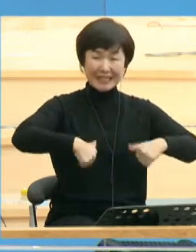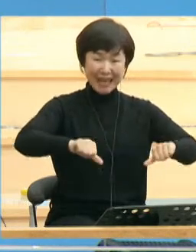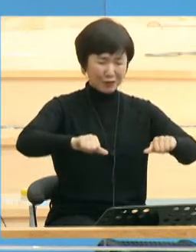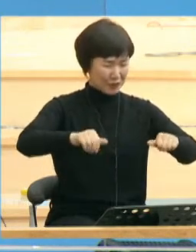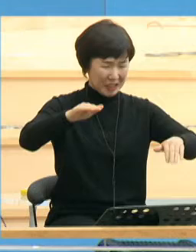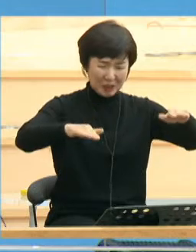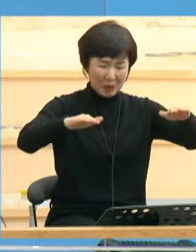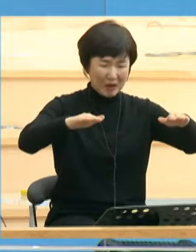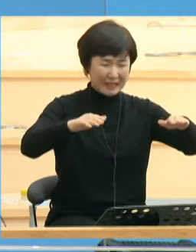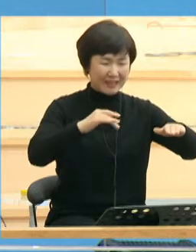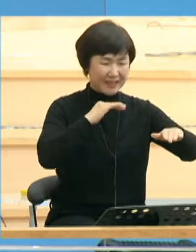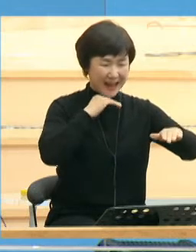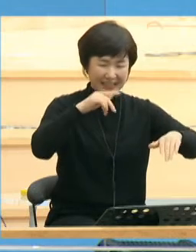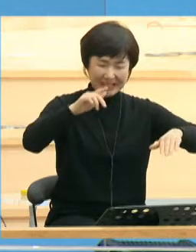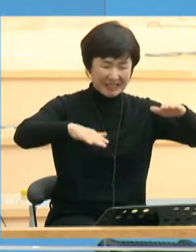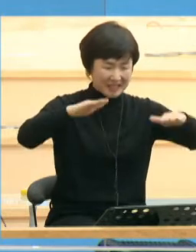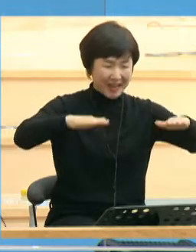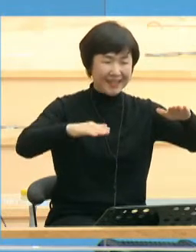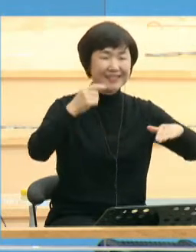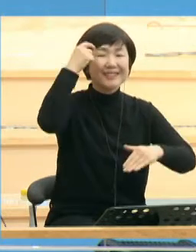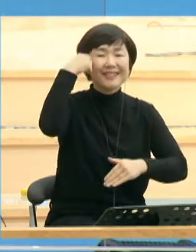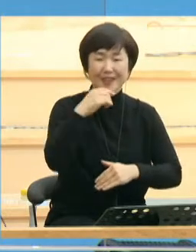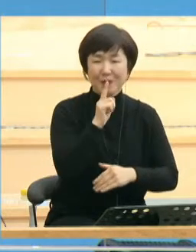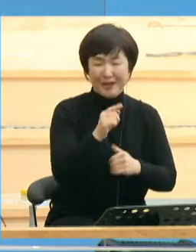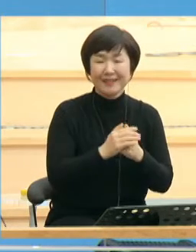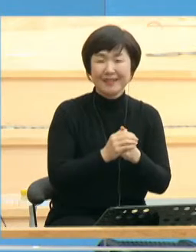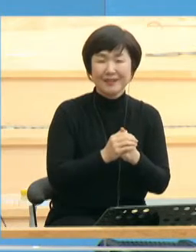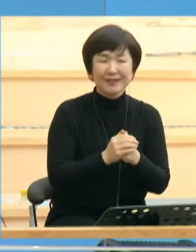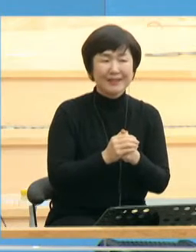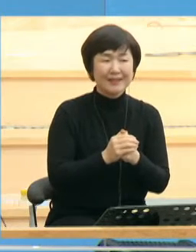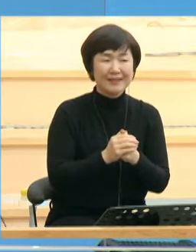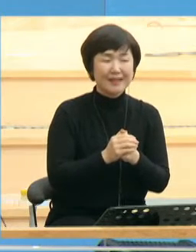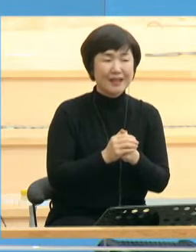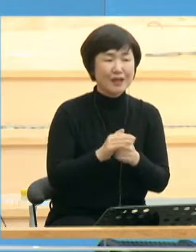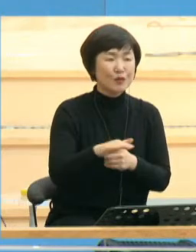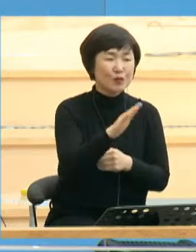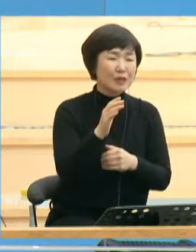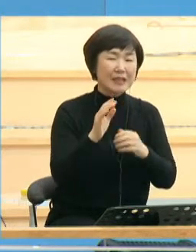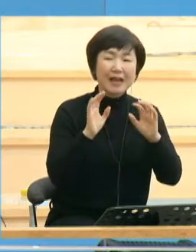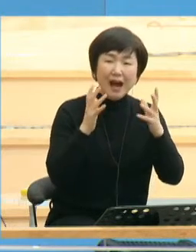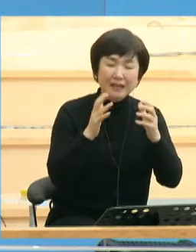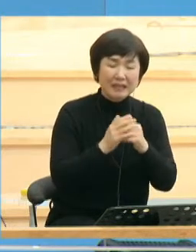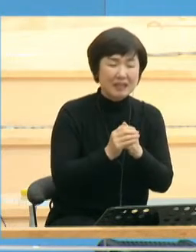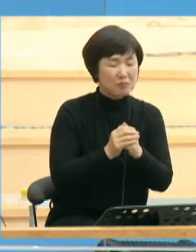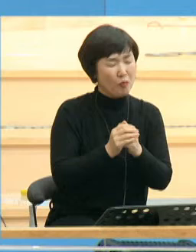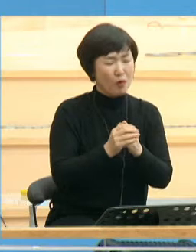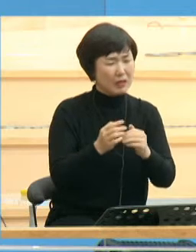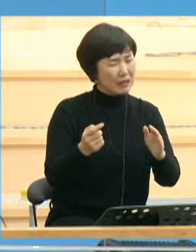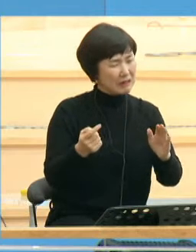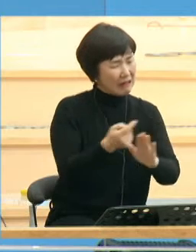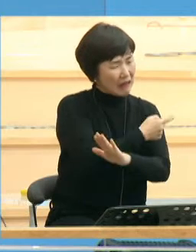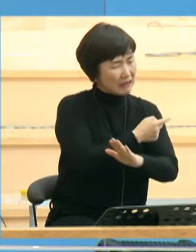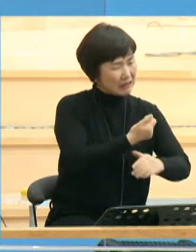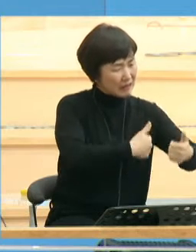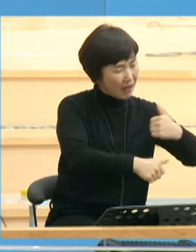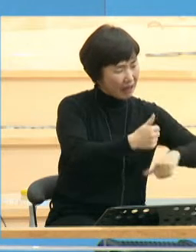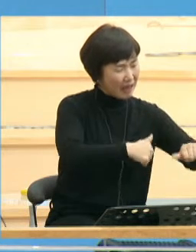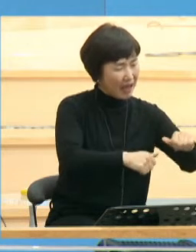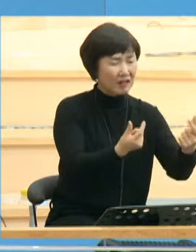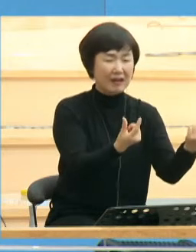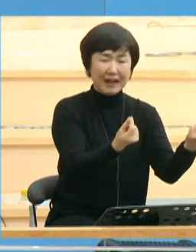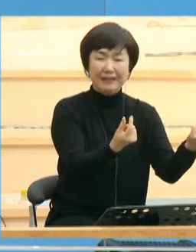말합니다 쌍둥이로 태어났다 우리 아이들이 다른 새해 대인 것은 진짜 틀림없는 것 같아 왜